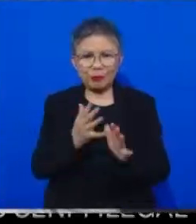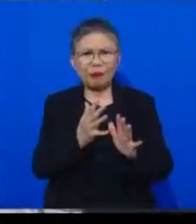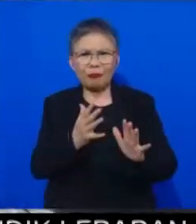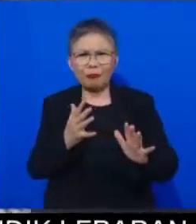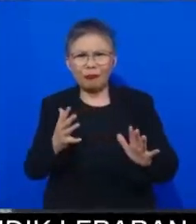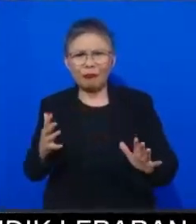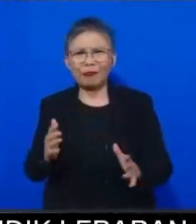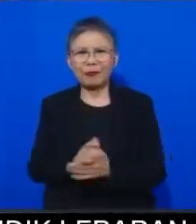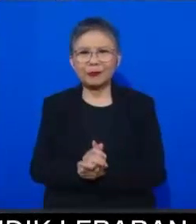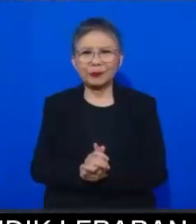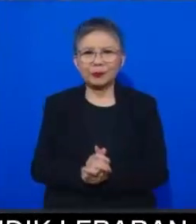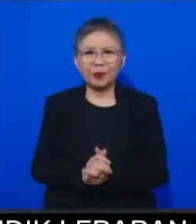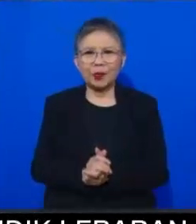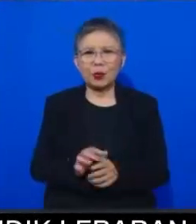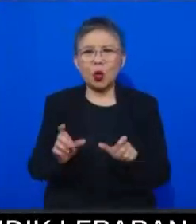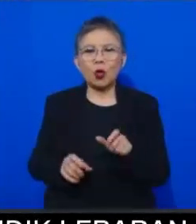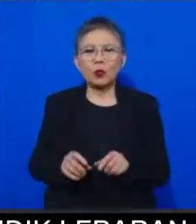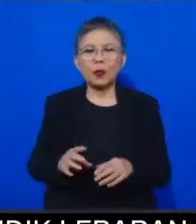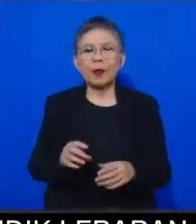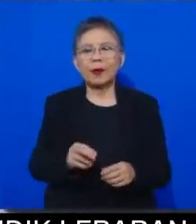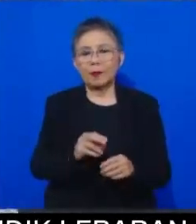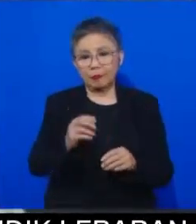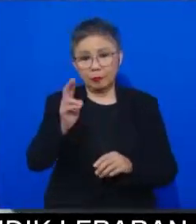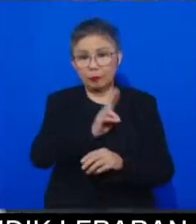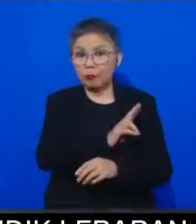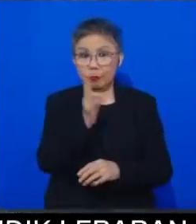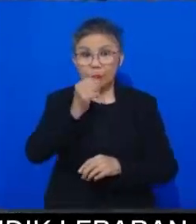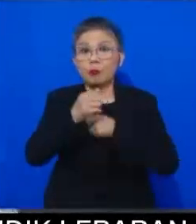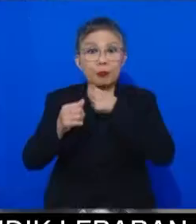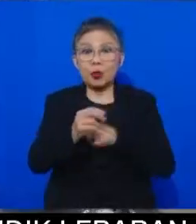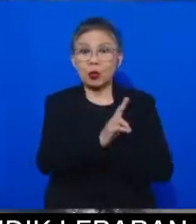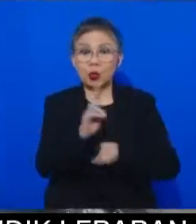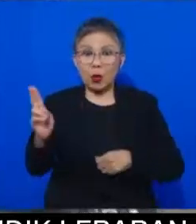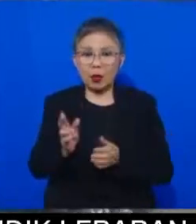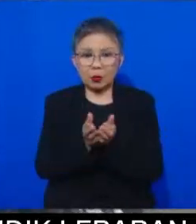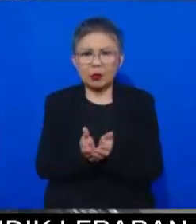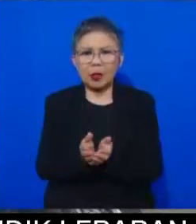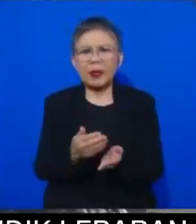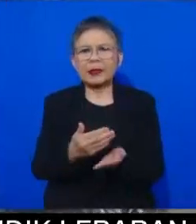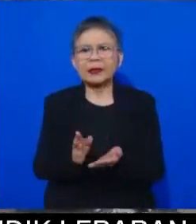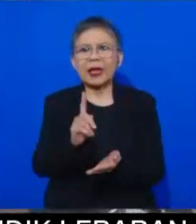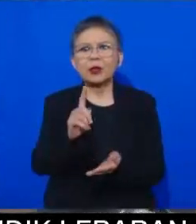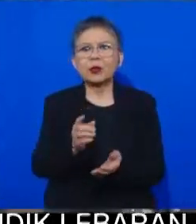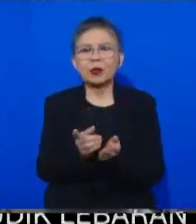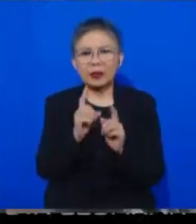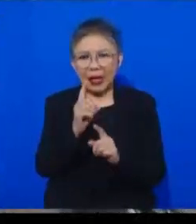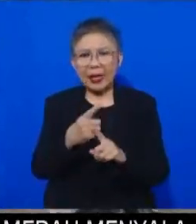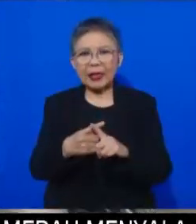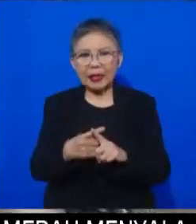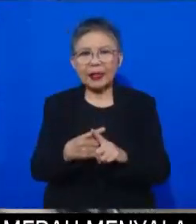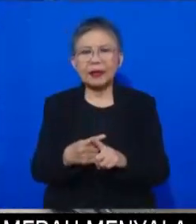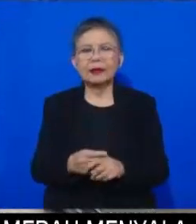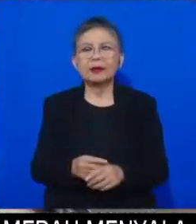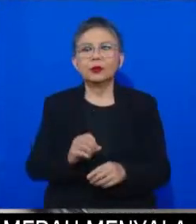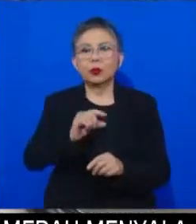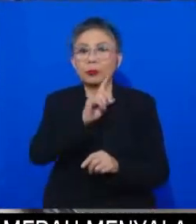pesantren berlaku. Para pemudik memilih pekan kedua Ramadan ini lantaran kapal hanya tersisa satu kali keberangkatan pada